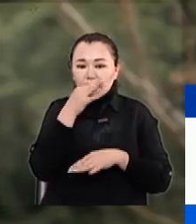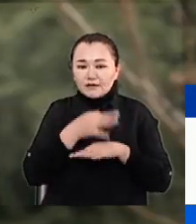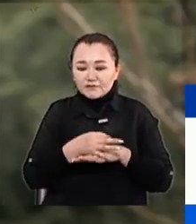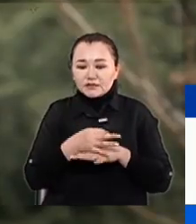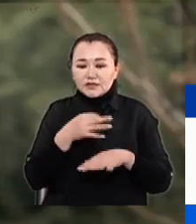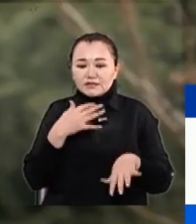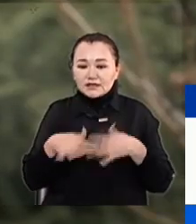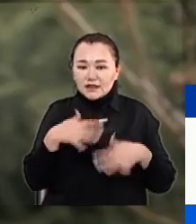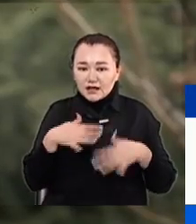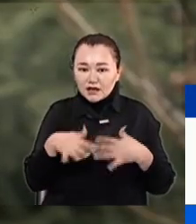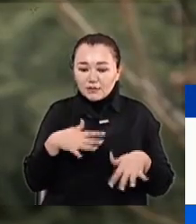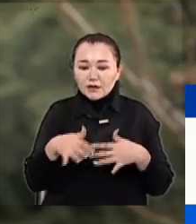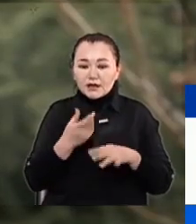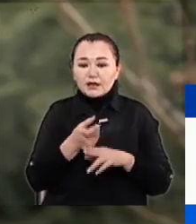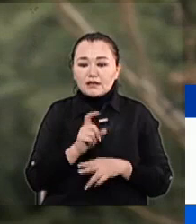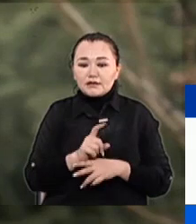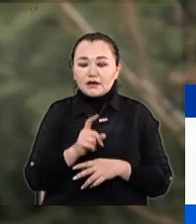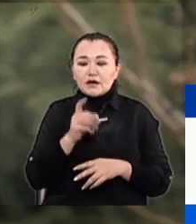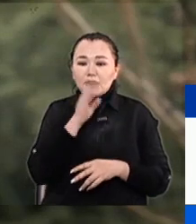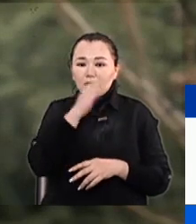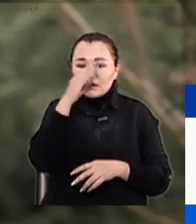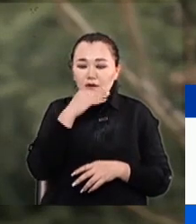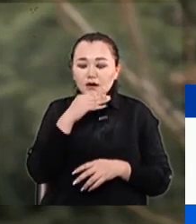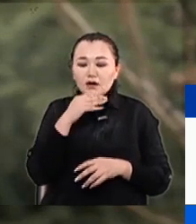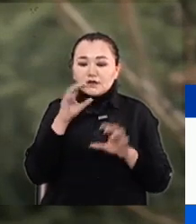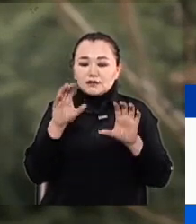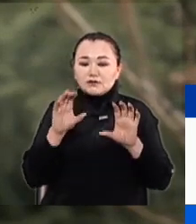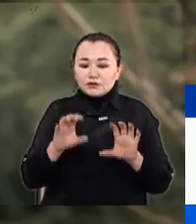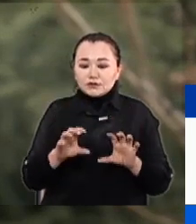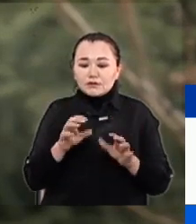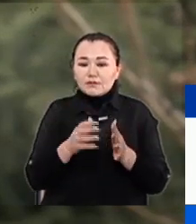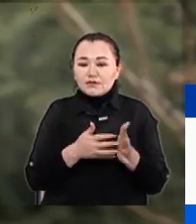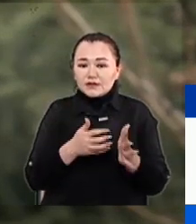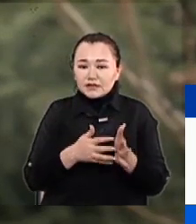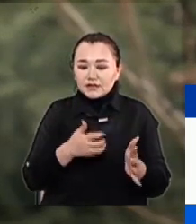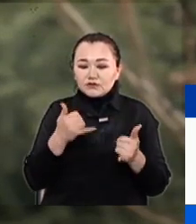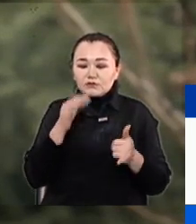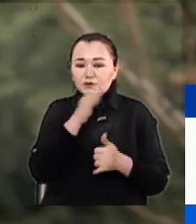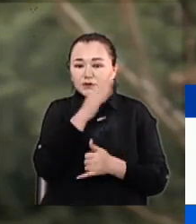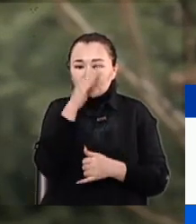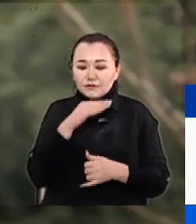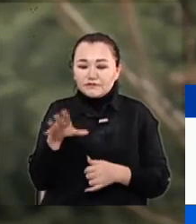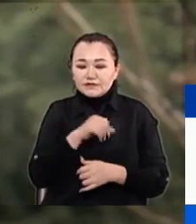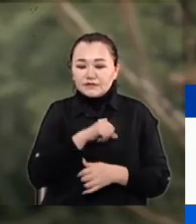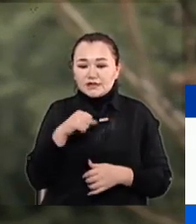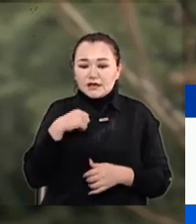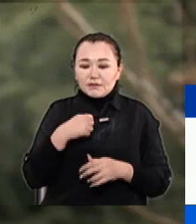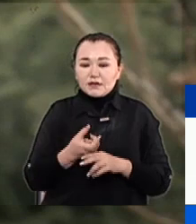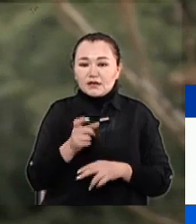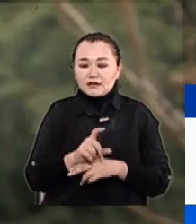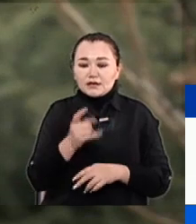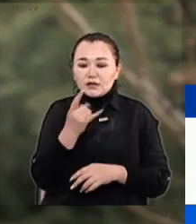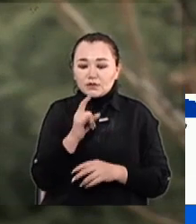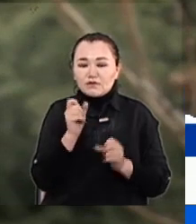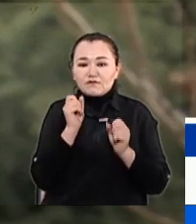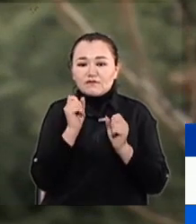жауапкершілігінің осалдығы бұл жерде ата-аналар кодексінің кемшіндігі. Қазір ата-аналардың өзі де сол